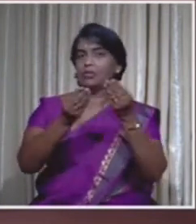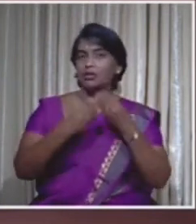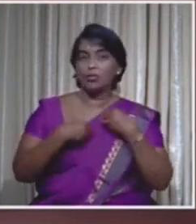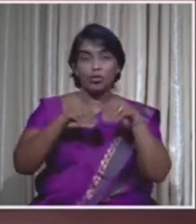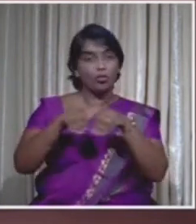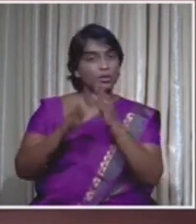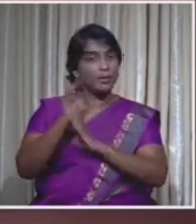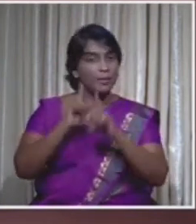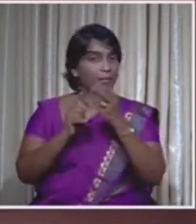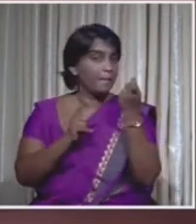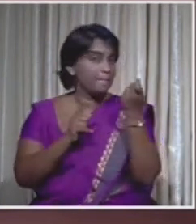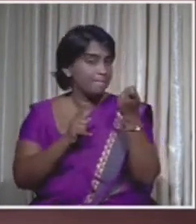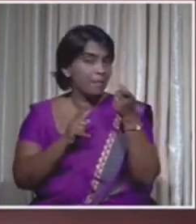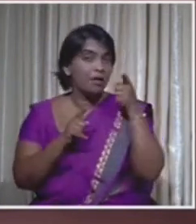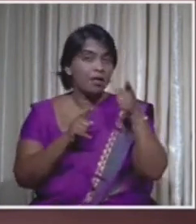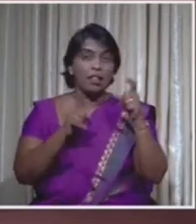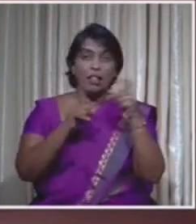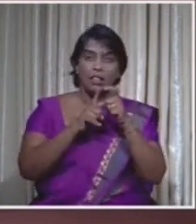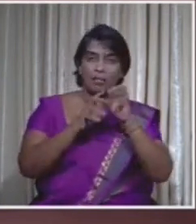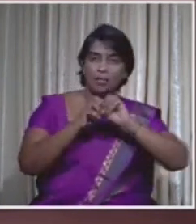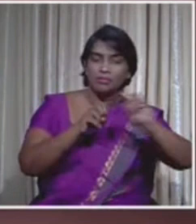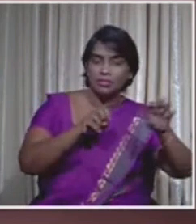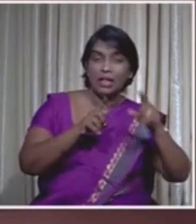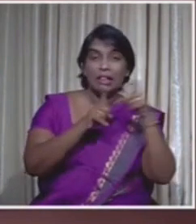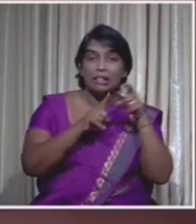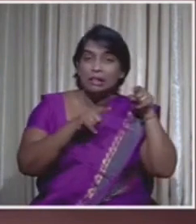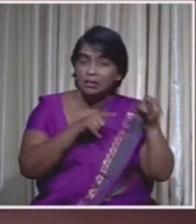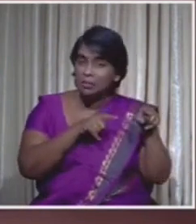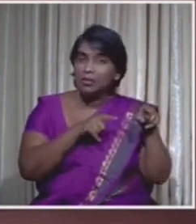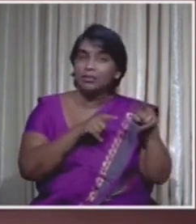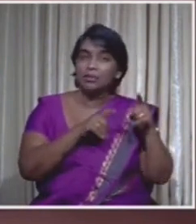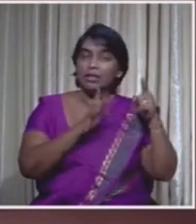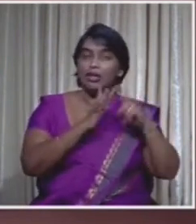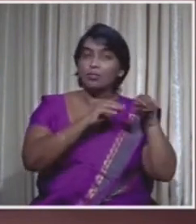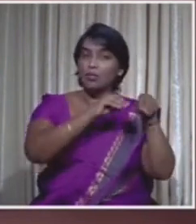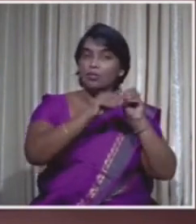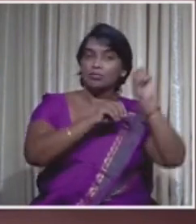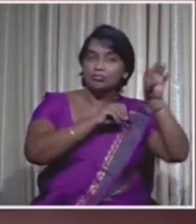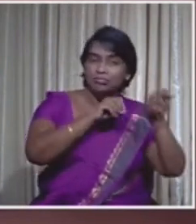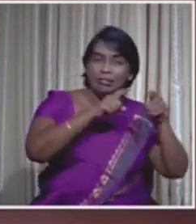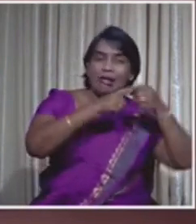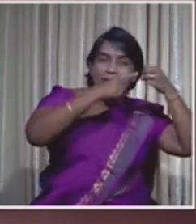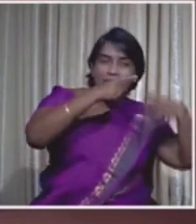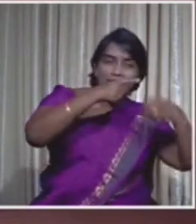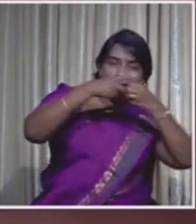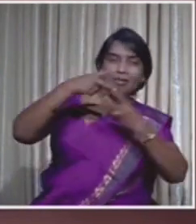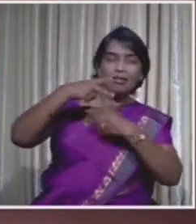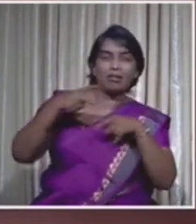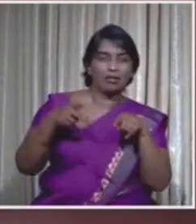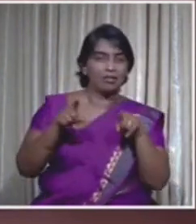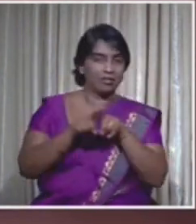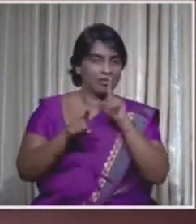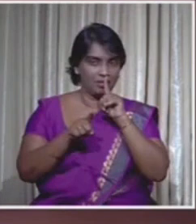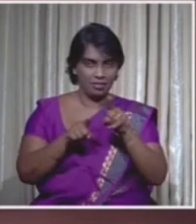කුසිකර්ම අමාත්‍යංශයට මෙච්චරයි ඒකෙන් දෙපාර්තමේන්තුවට මෙච්චරයි දෙපාර්තමේන්තුවෙන් ඉපලෝගම ගොවිපලට මෙච්චරයි ඉපලෝගම ගොවිපලේ බීජ